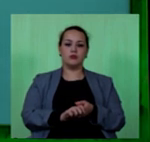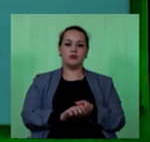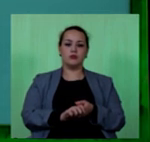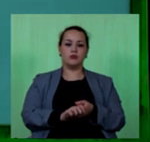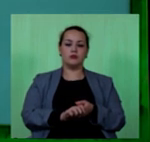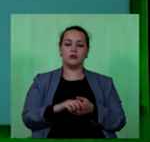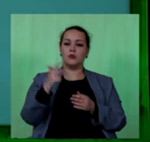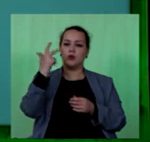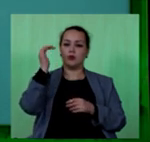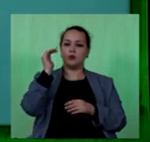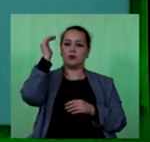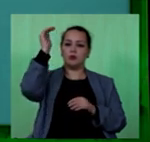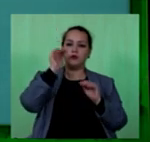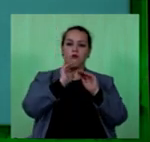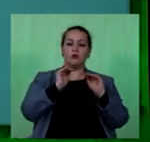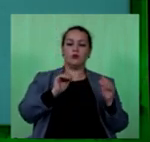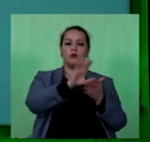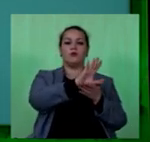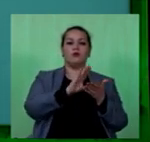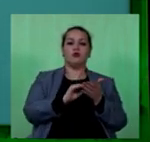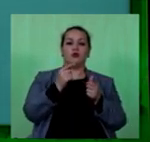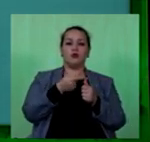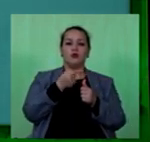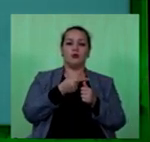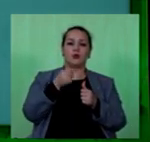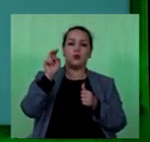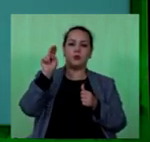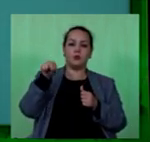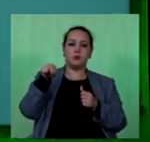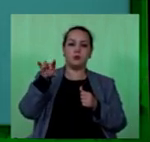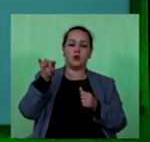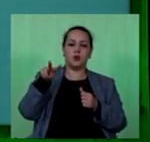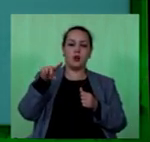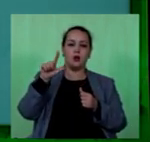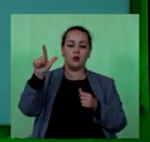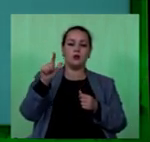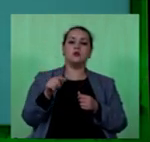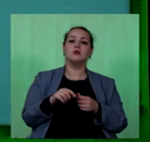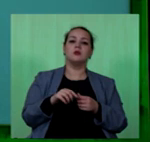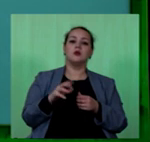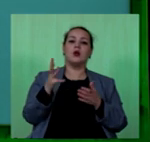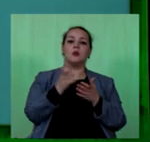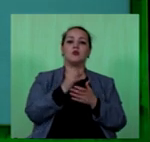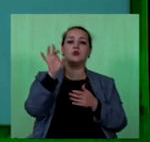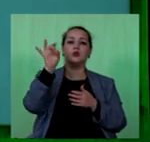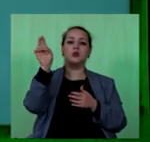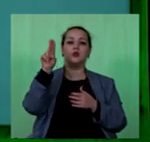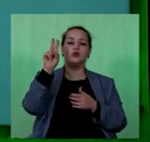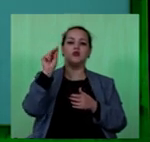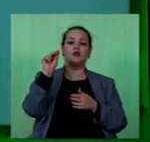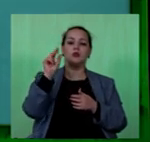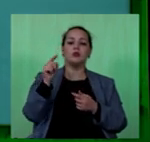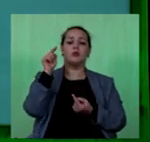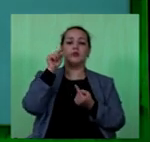третий уровень ребята вы пишите имена прилагательные определите их род число и подберись подберите к выделенным